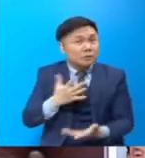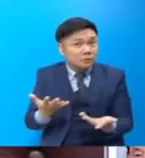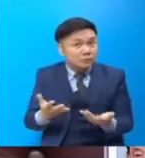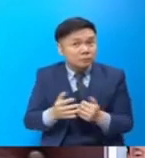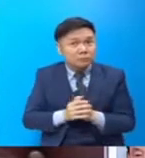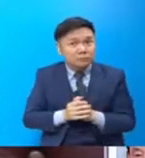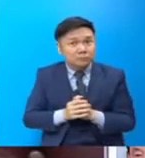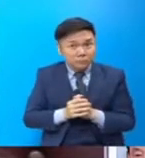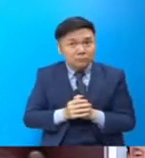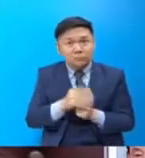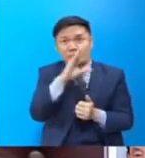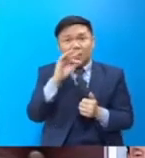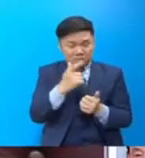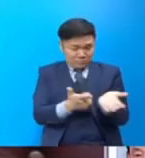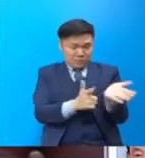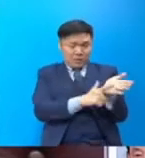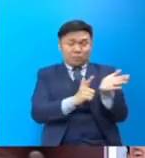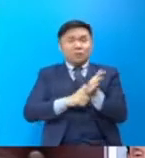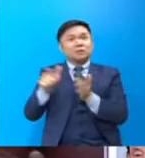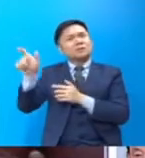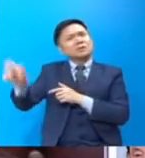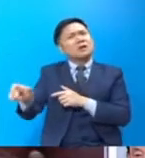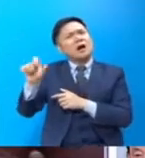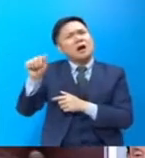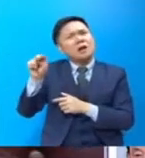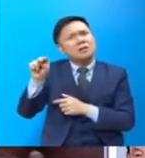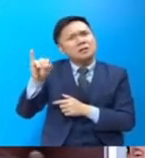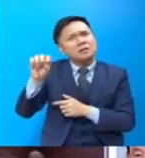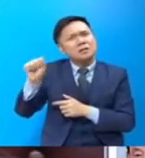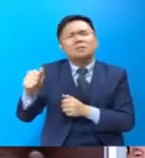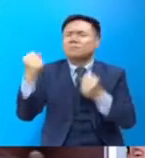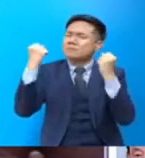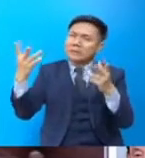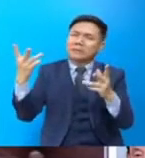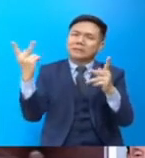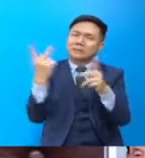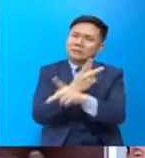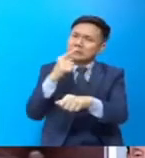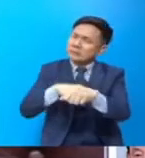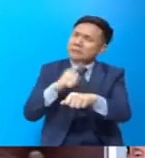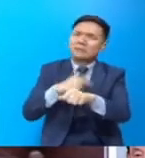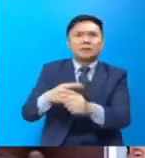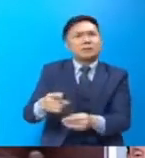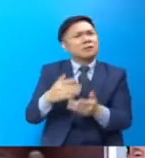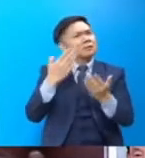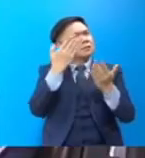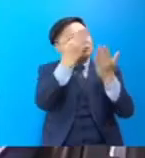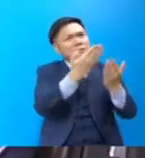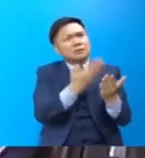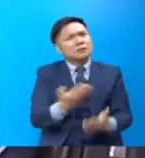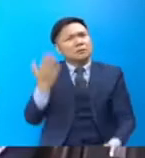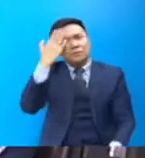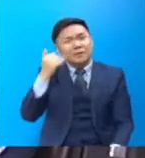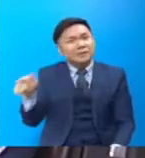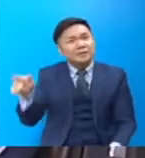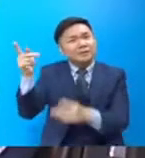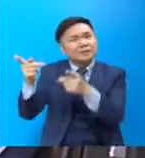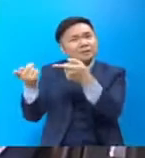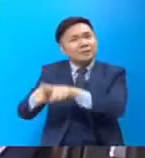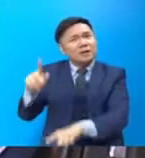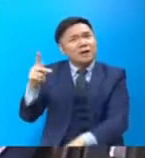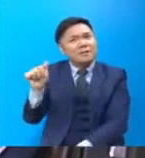boleh kita enak juga apa isi laporan DPT Annisa sebab kita bangkitkan berkali-kali dalam dewan itu saja sekali masih